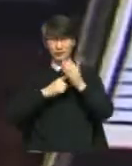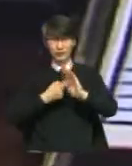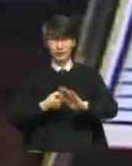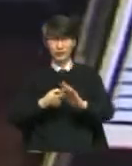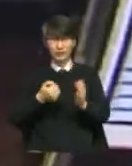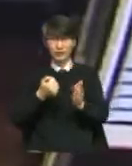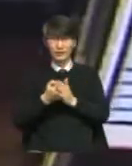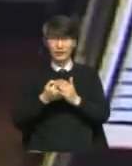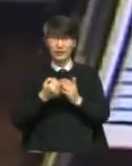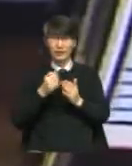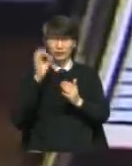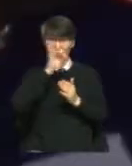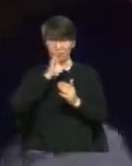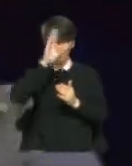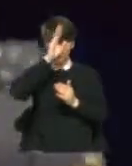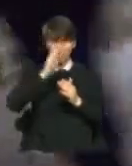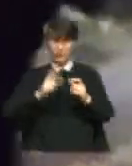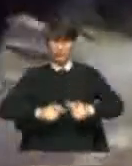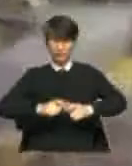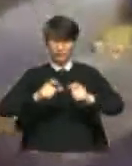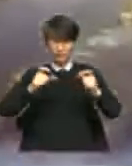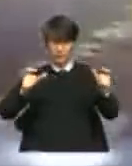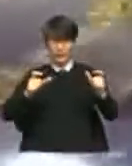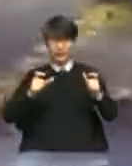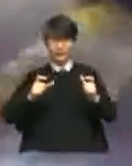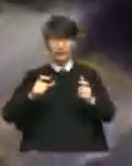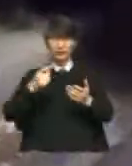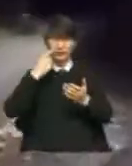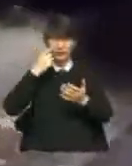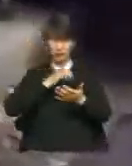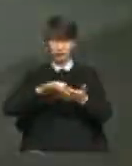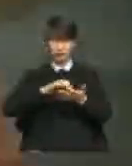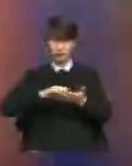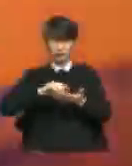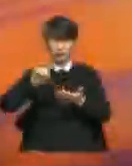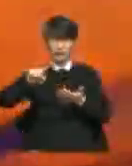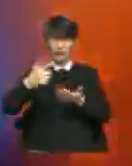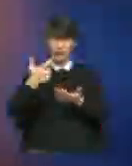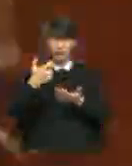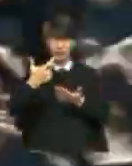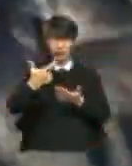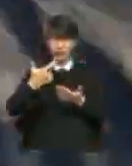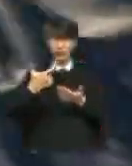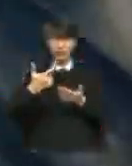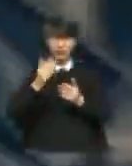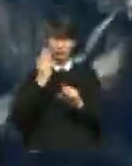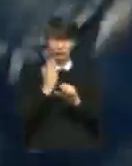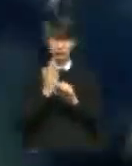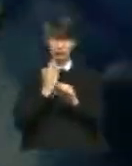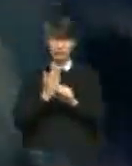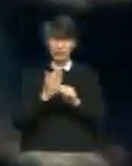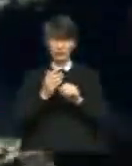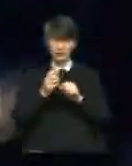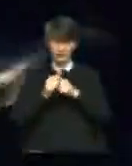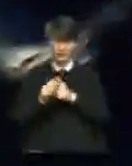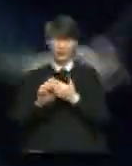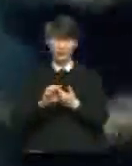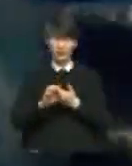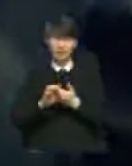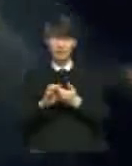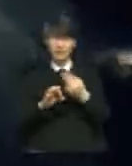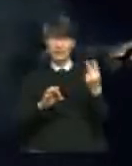이로써 아프리카 돼지 열병의 확진 판정 건수는 166건을 기록하게 됐는데 이 추세라면